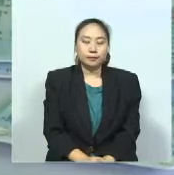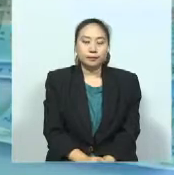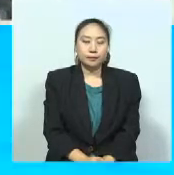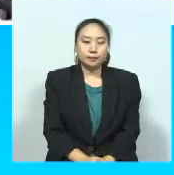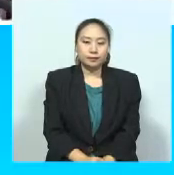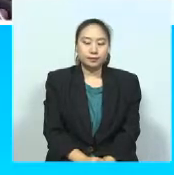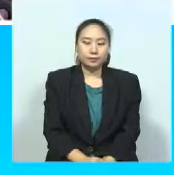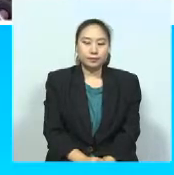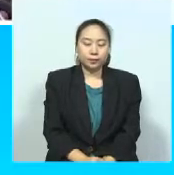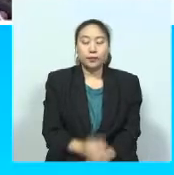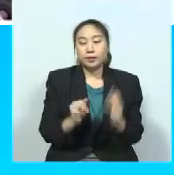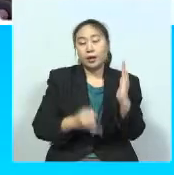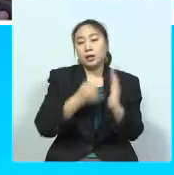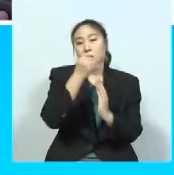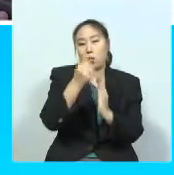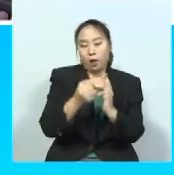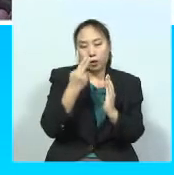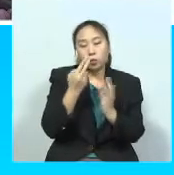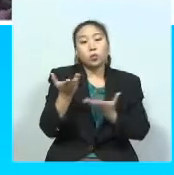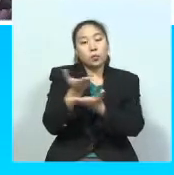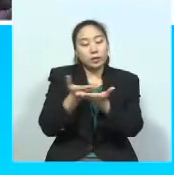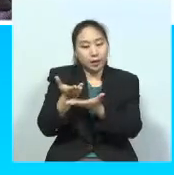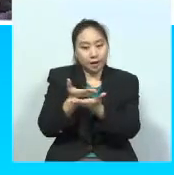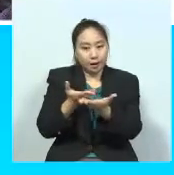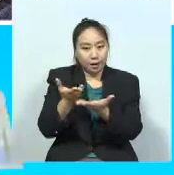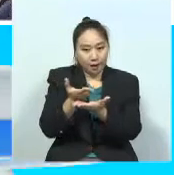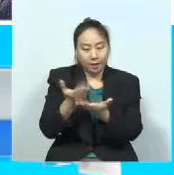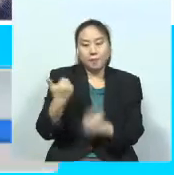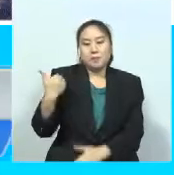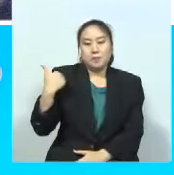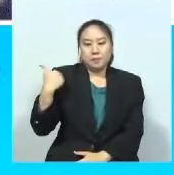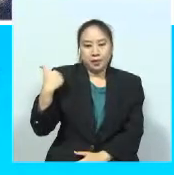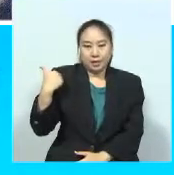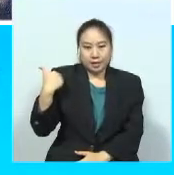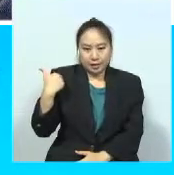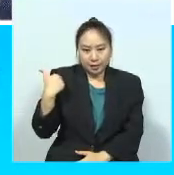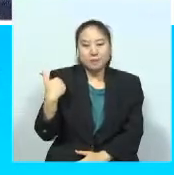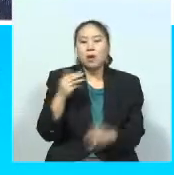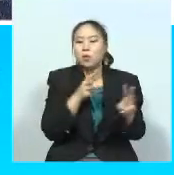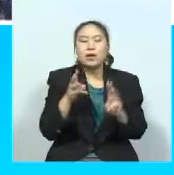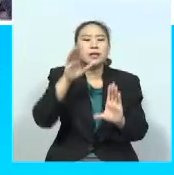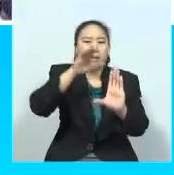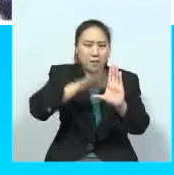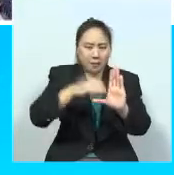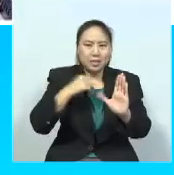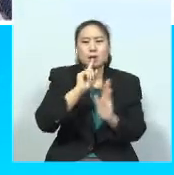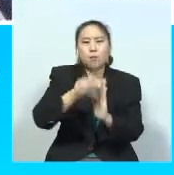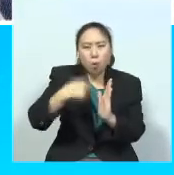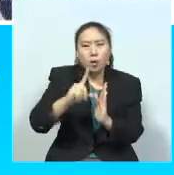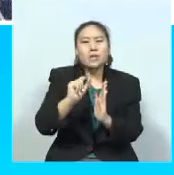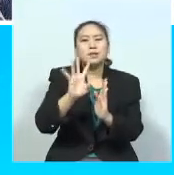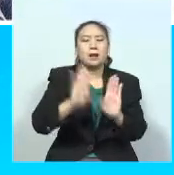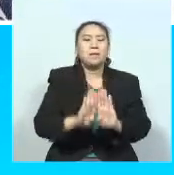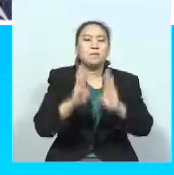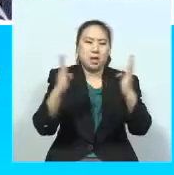ในพื้นที่จังหวัดนี้เดี๋ยวจะไปพิจารณาดูนะ อย่างไรก็ตามมันมีช่องทางที่เปิด24ชั่วโมงอยู่แล้วทางออนไลน์นะ